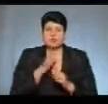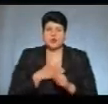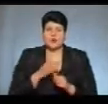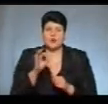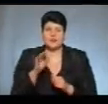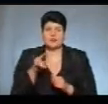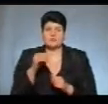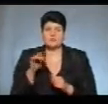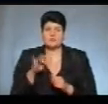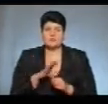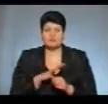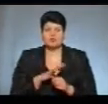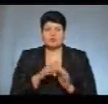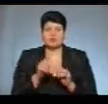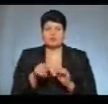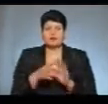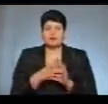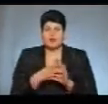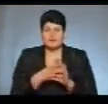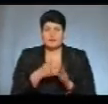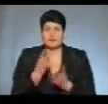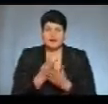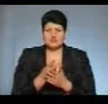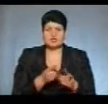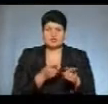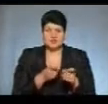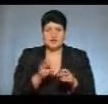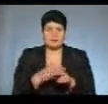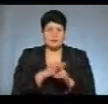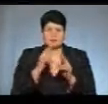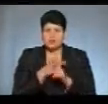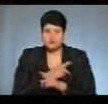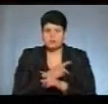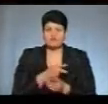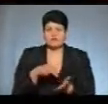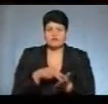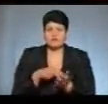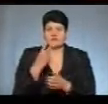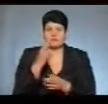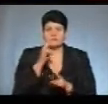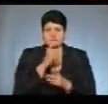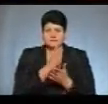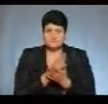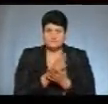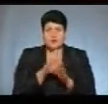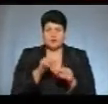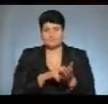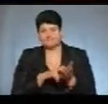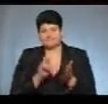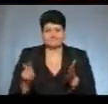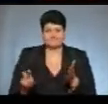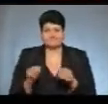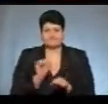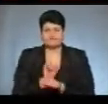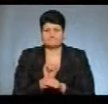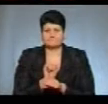Підгрушна стартувала під номером 9. Лежачи, вона відстрілялась без промахів у стійці з 2 промахами. Після зійшла з